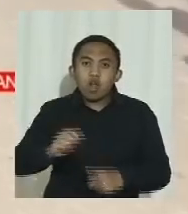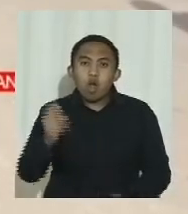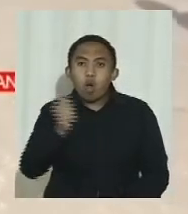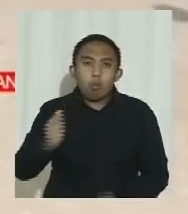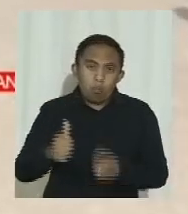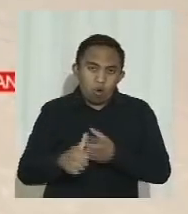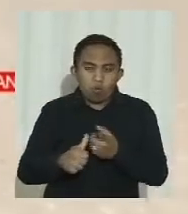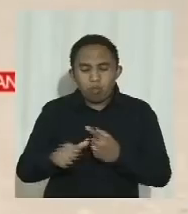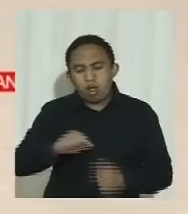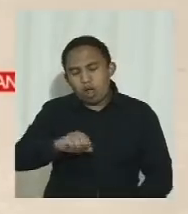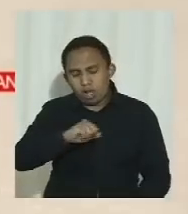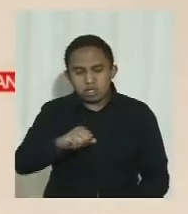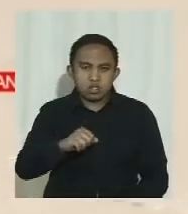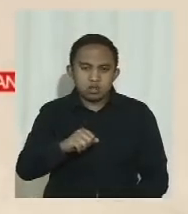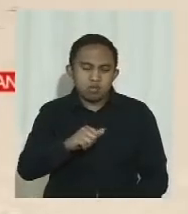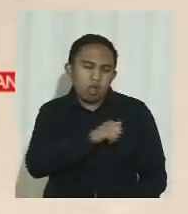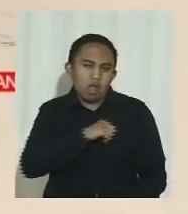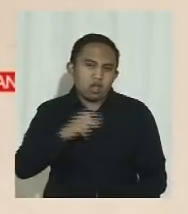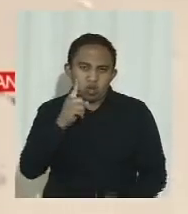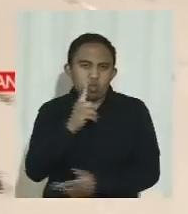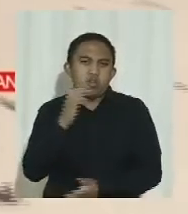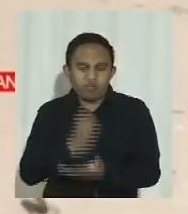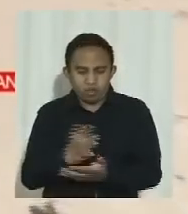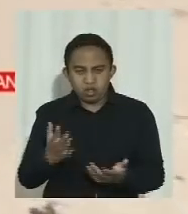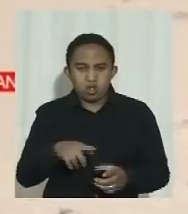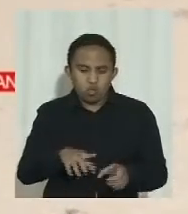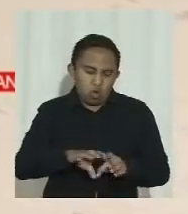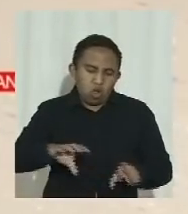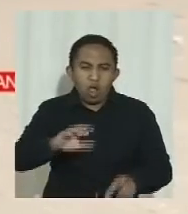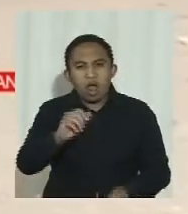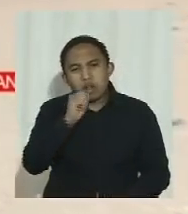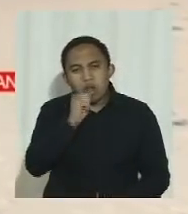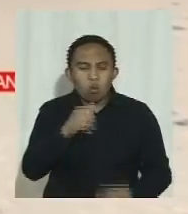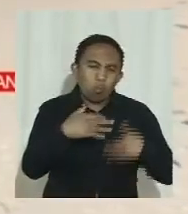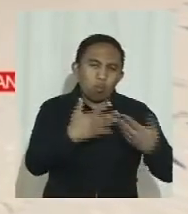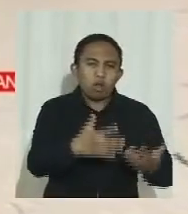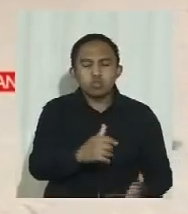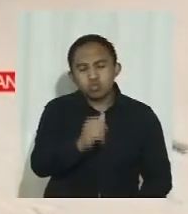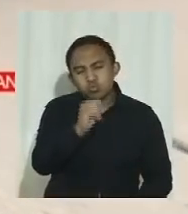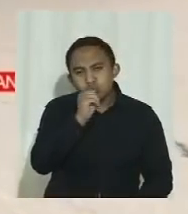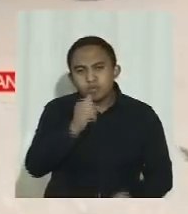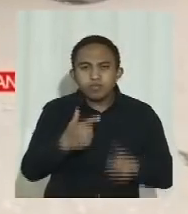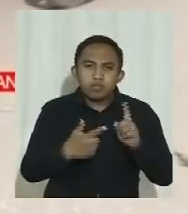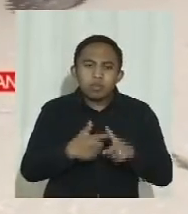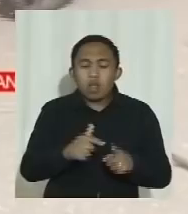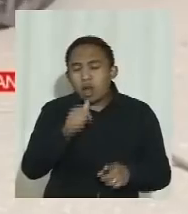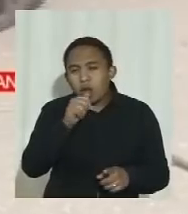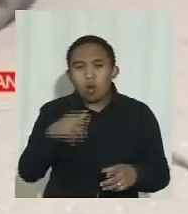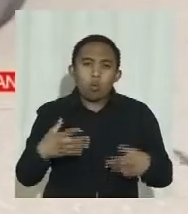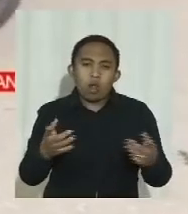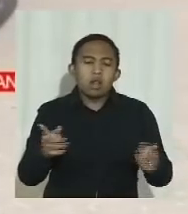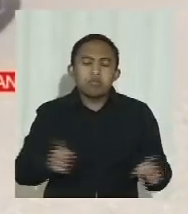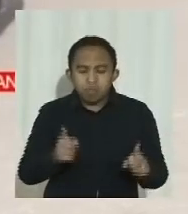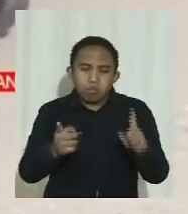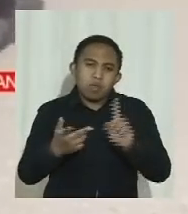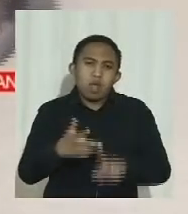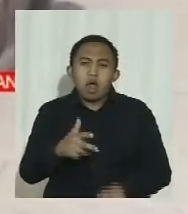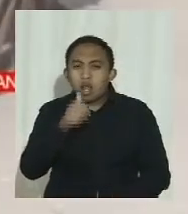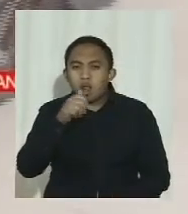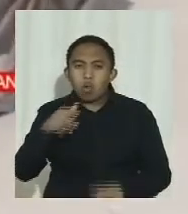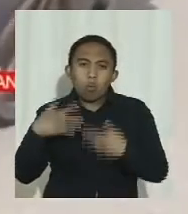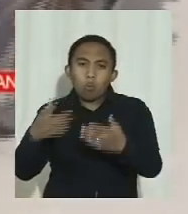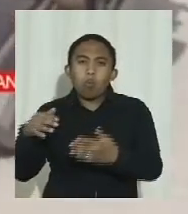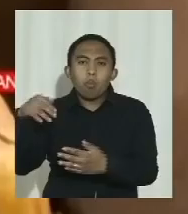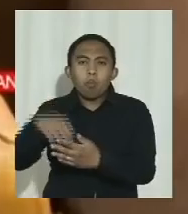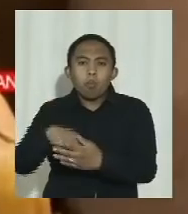folo volana. Rano sotroana, rano omena biby ary rano ambolena no azo avy amin'ny fantsona lehibe